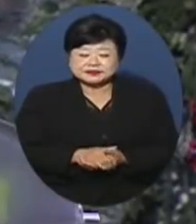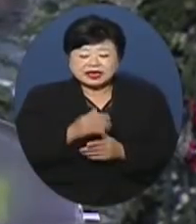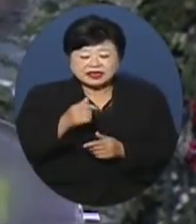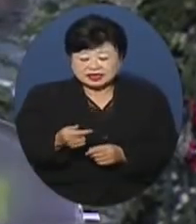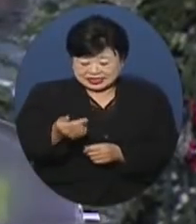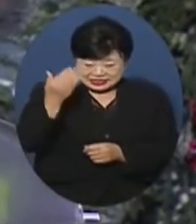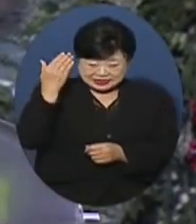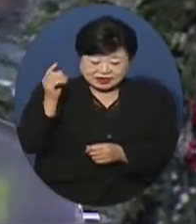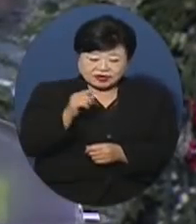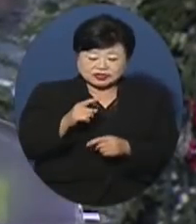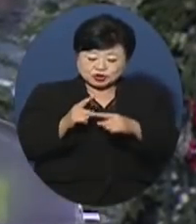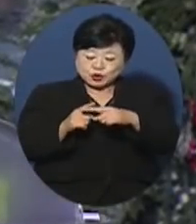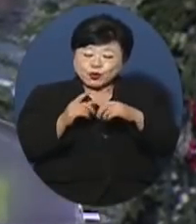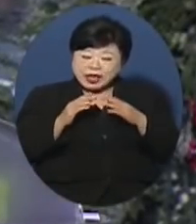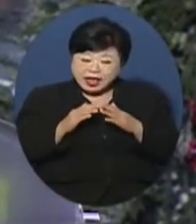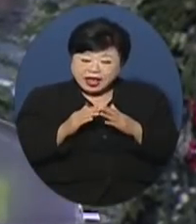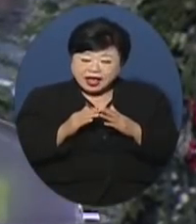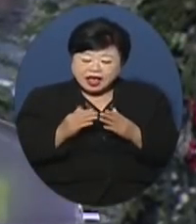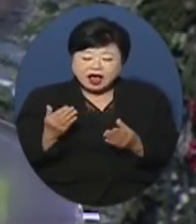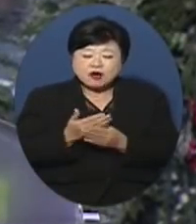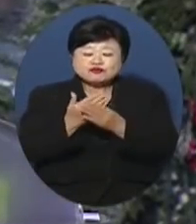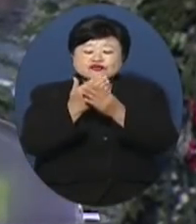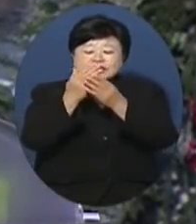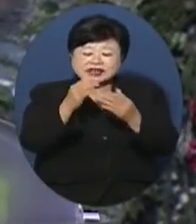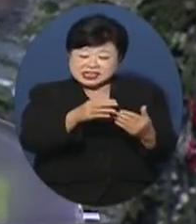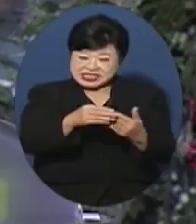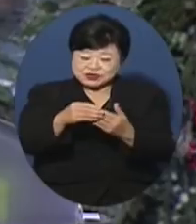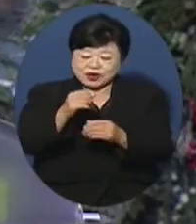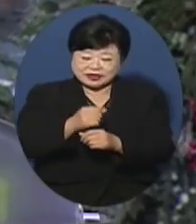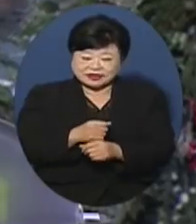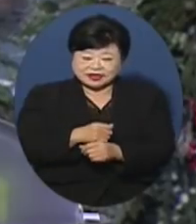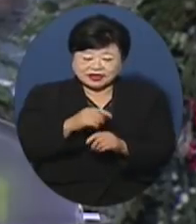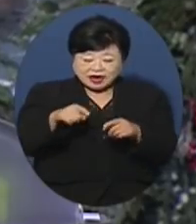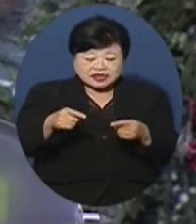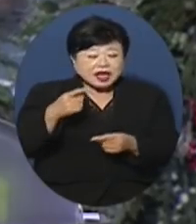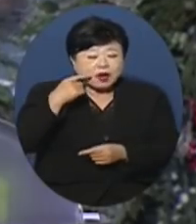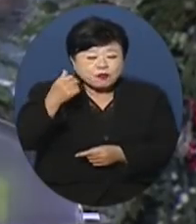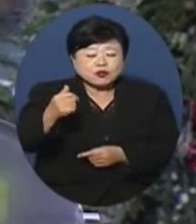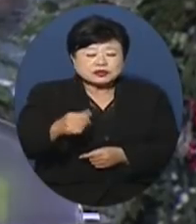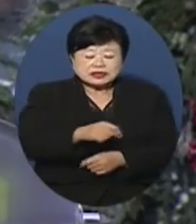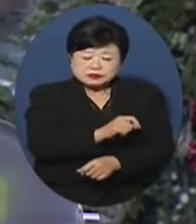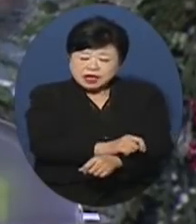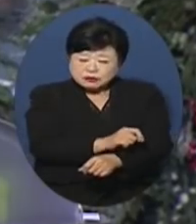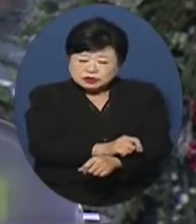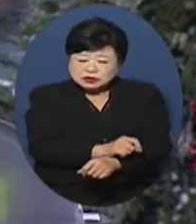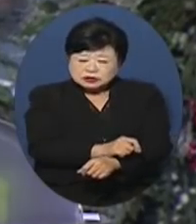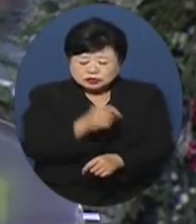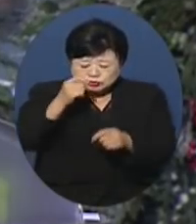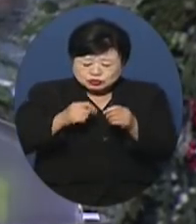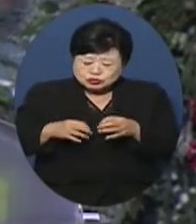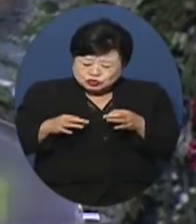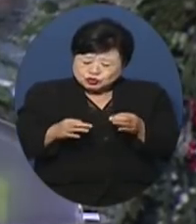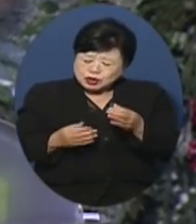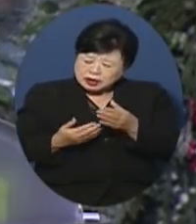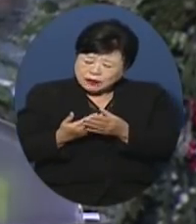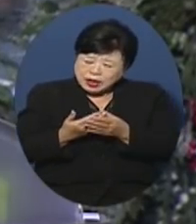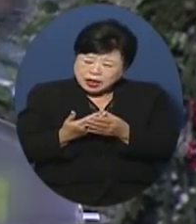예전에 어느 교회 부흥회를 인도하는데 갔는데 목사님 사무실에서 우는 소리가 들려요.